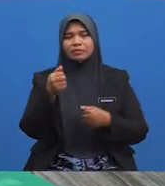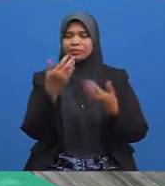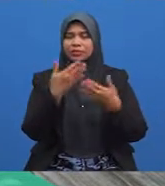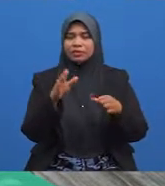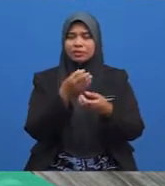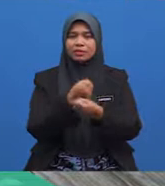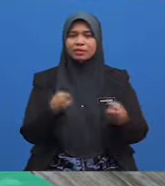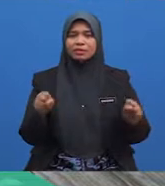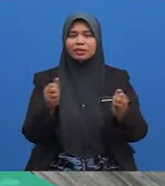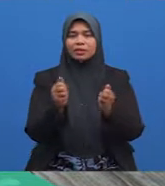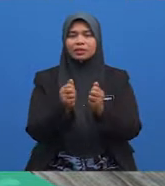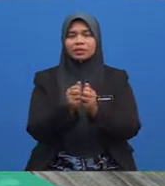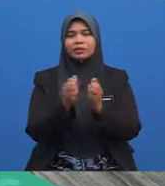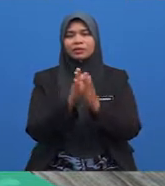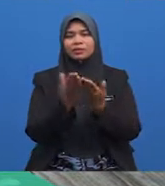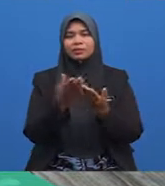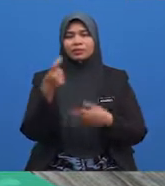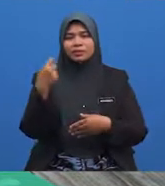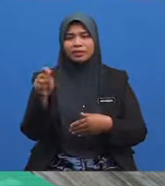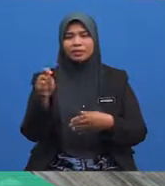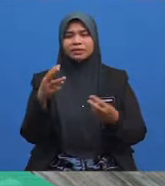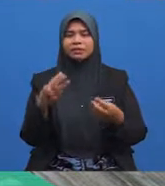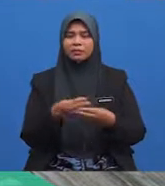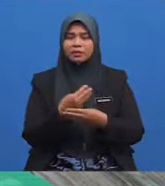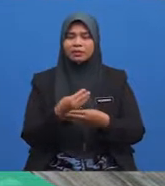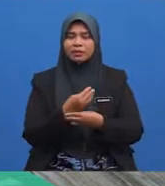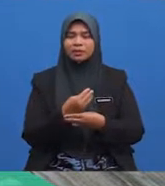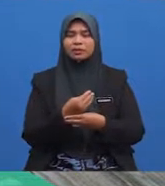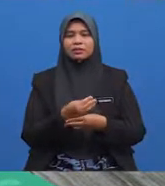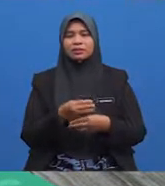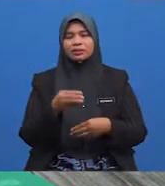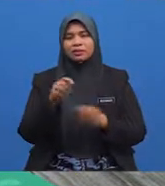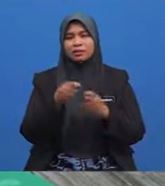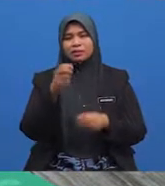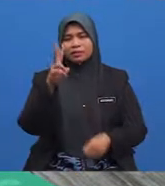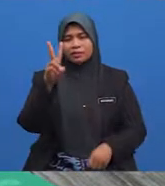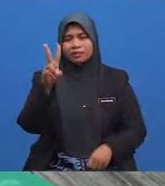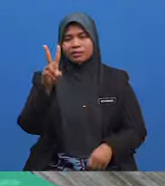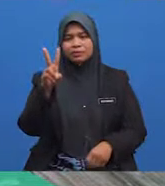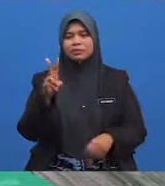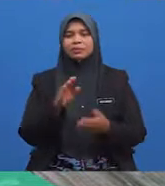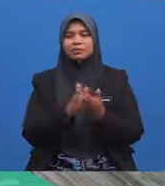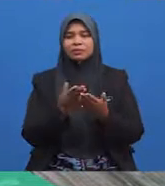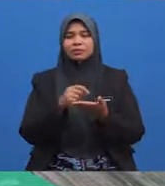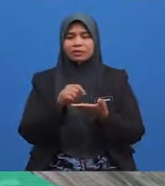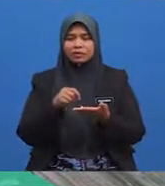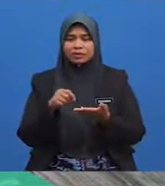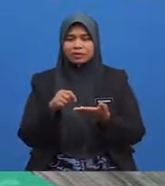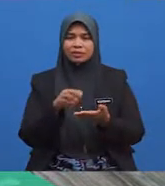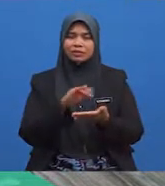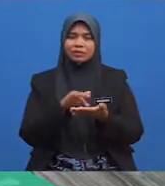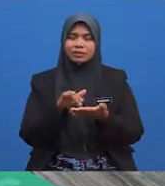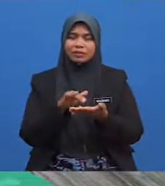bersedia dengan buku teks matematik tingkatan 2, buku catatan, kalkulator